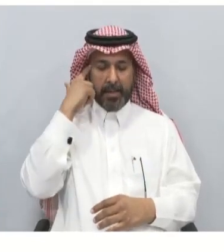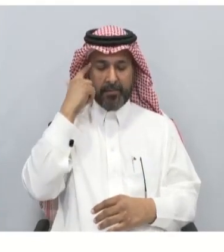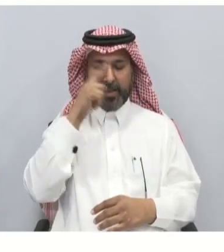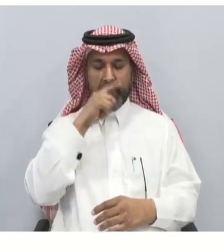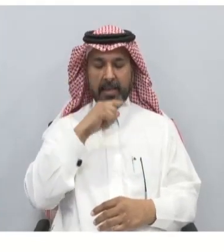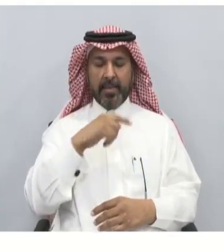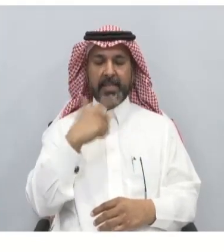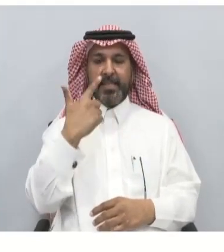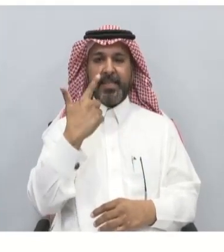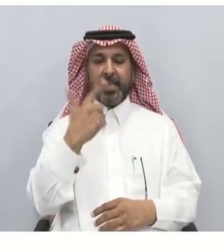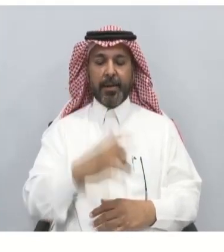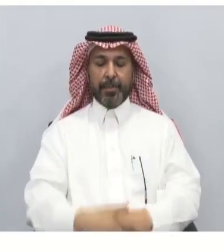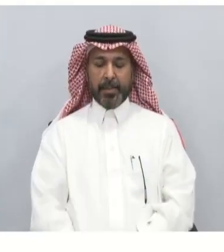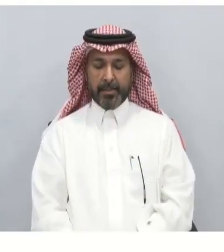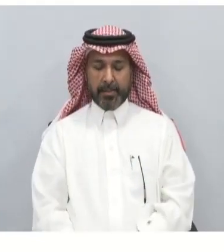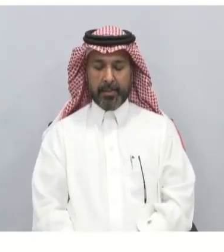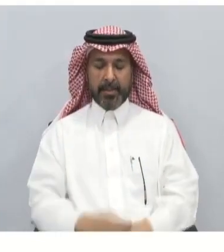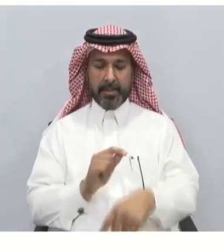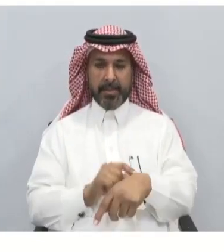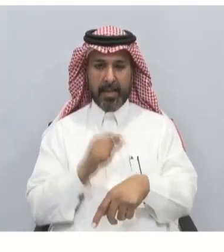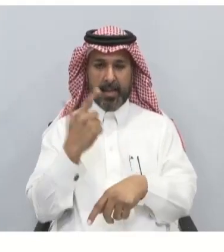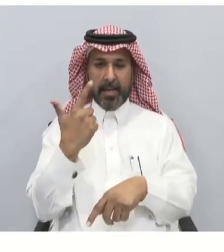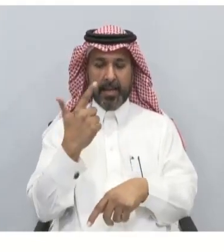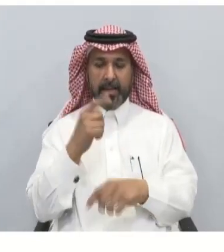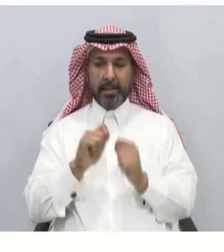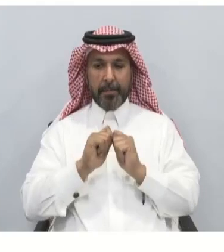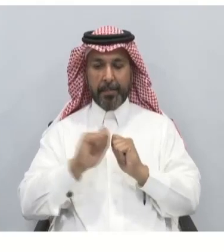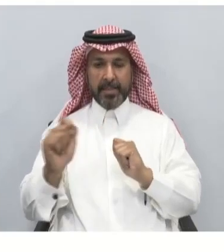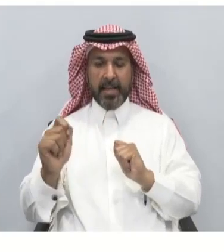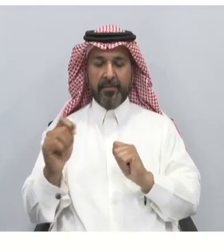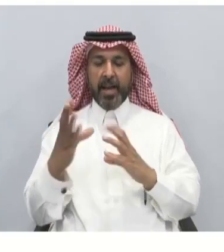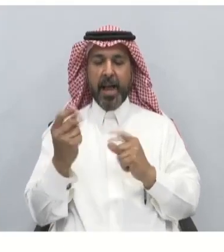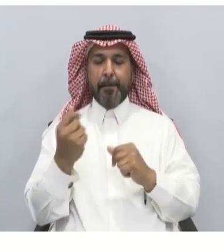إذا يحتاج إلى 7 ساعات لقطع